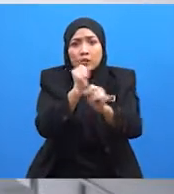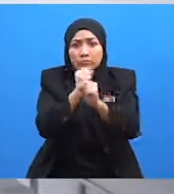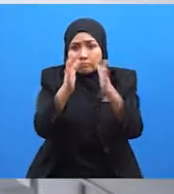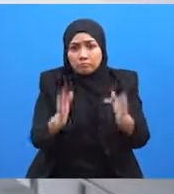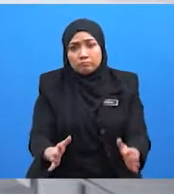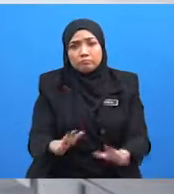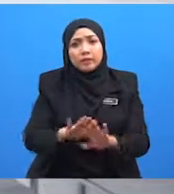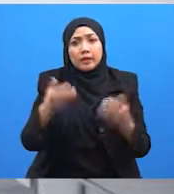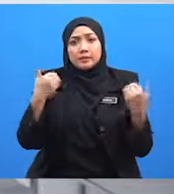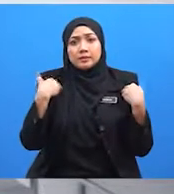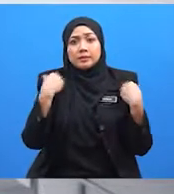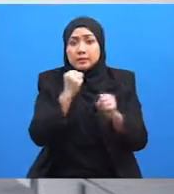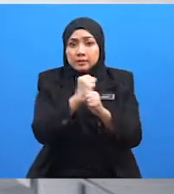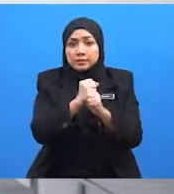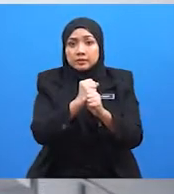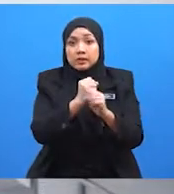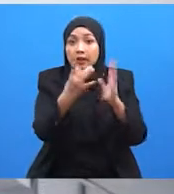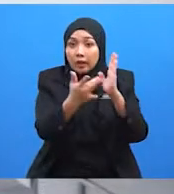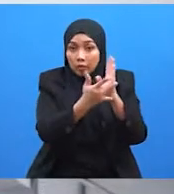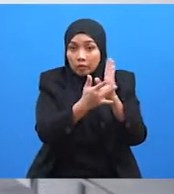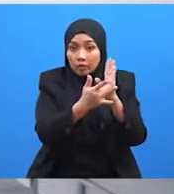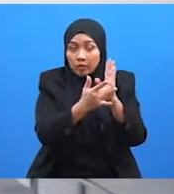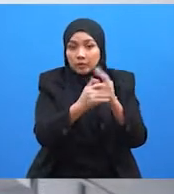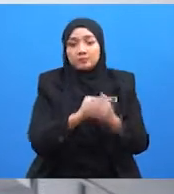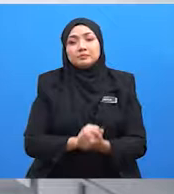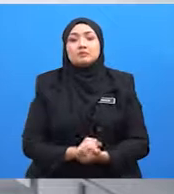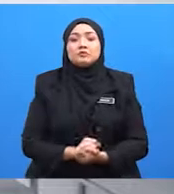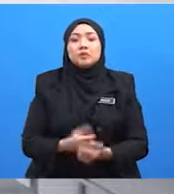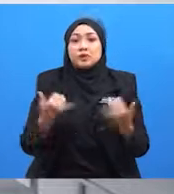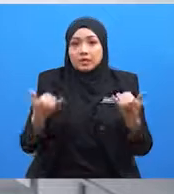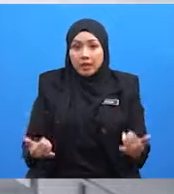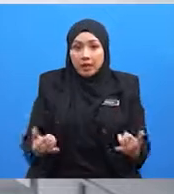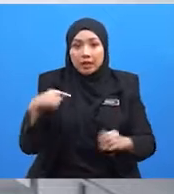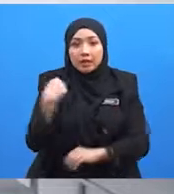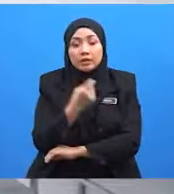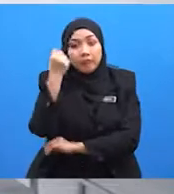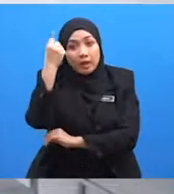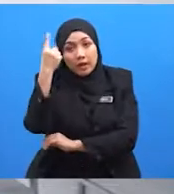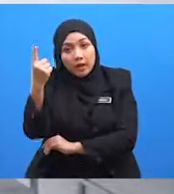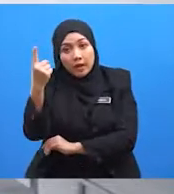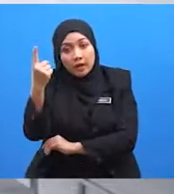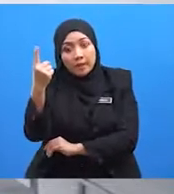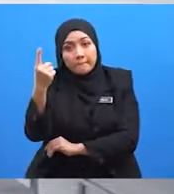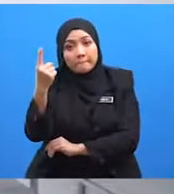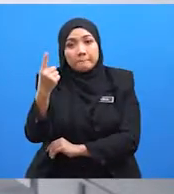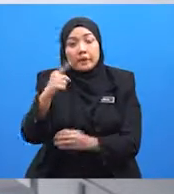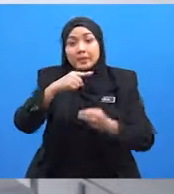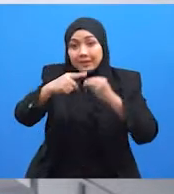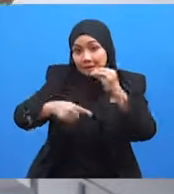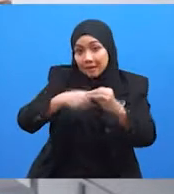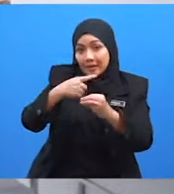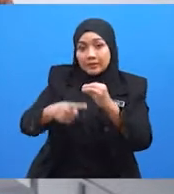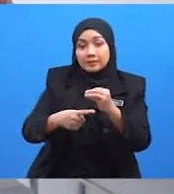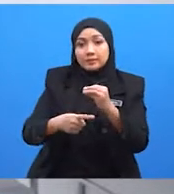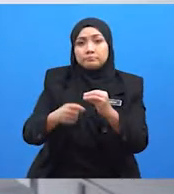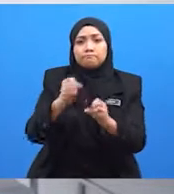sekarang, jom kita fahami tentang pengangguran yang ketiga, iaitu pengangguran